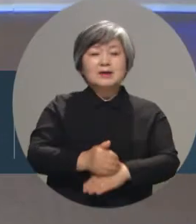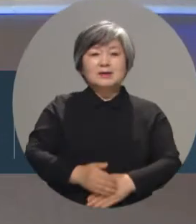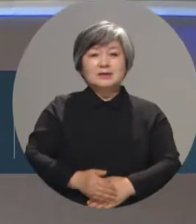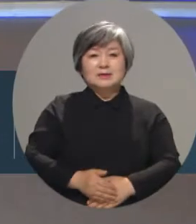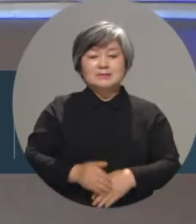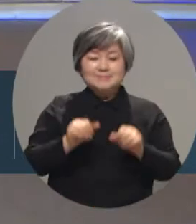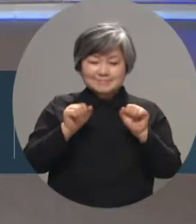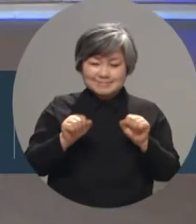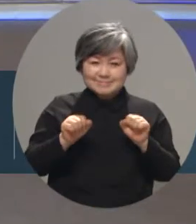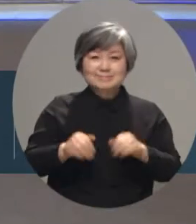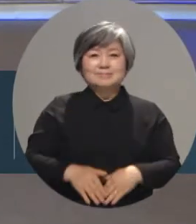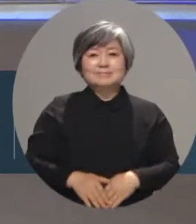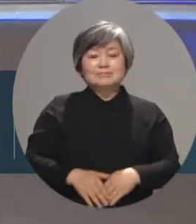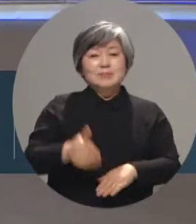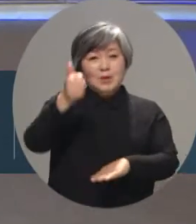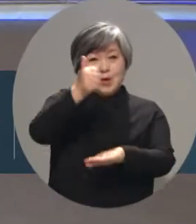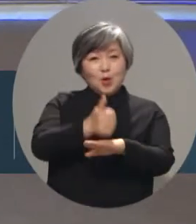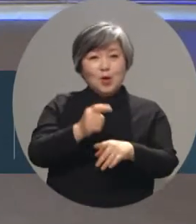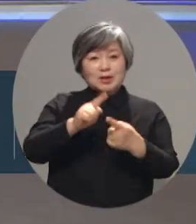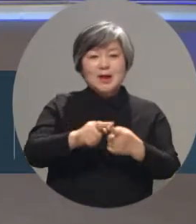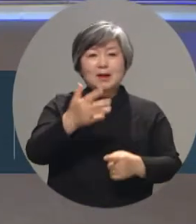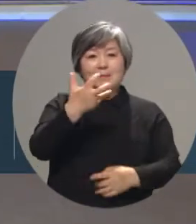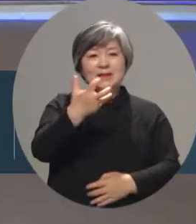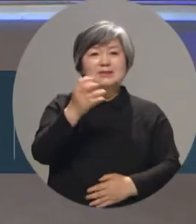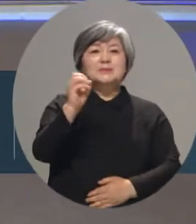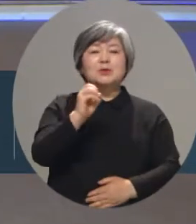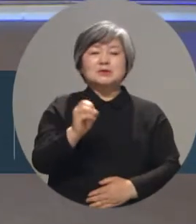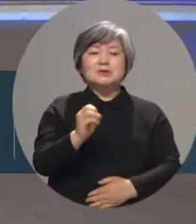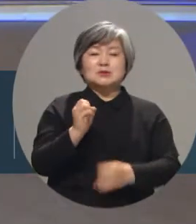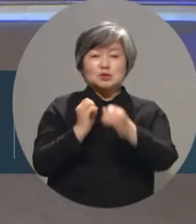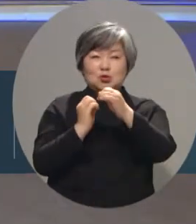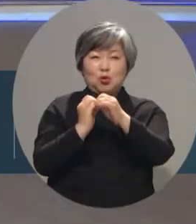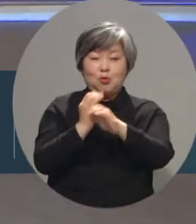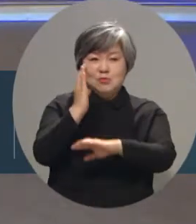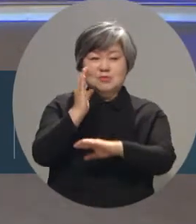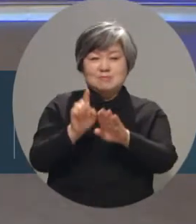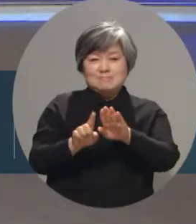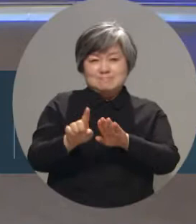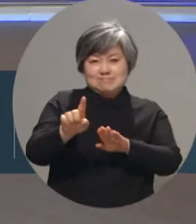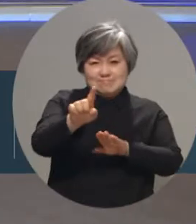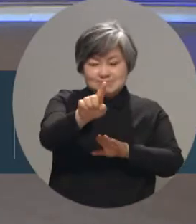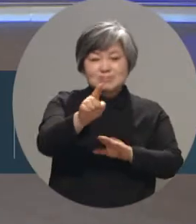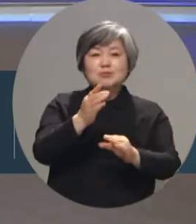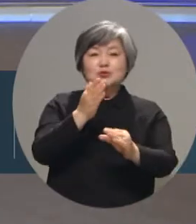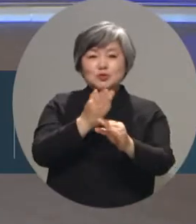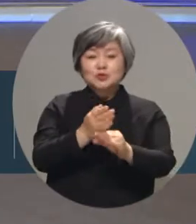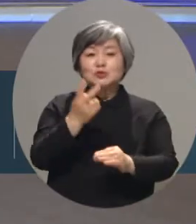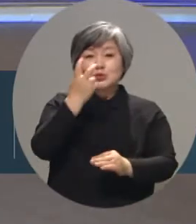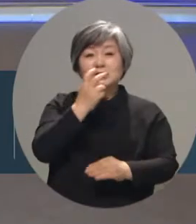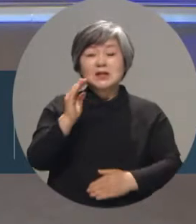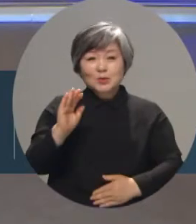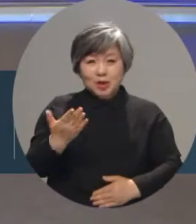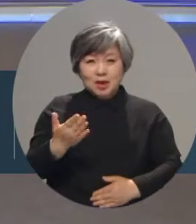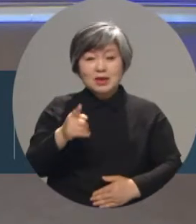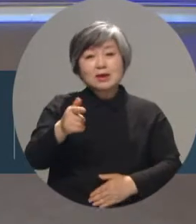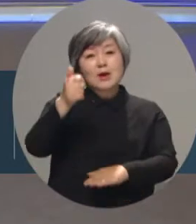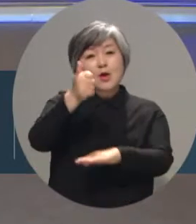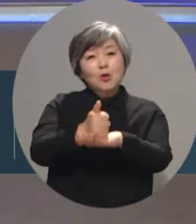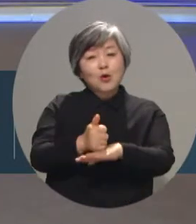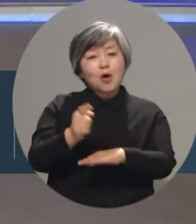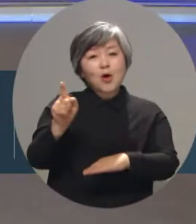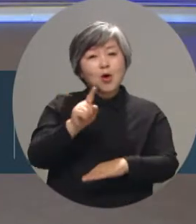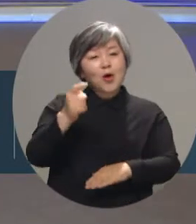안녕하세요. 네, 출구조사 결과 80%가 넘는 지지로 앞서 나가고 계신 걸로 나타났는데요. 이 결과